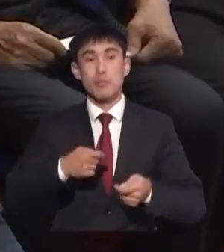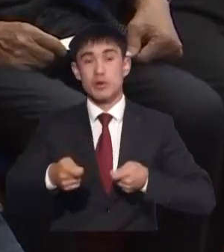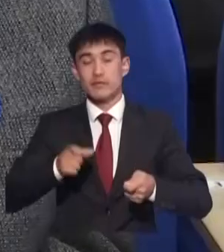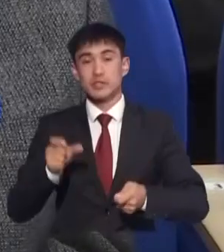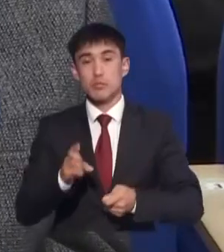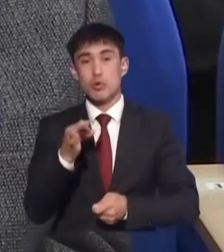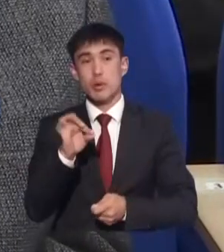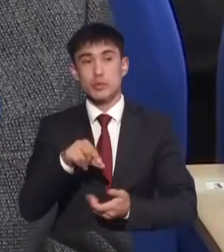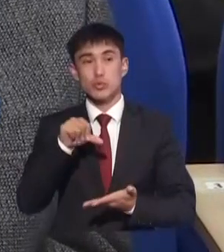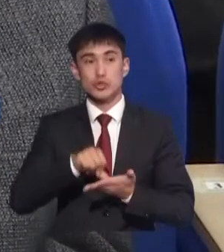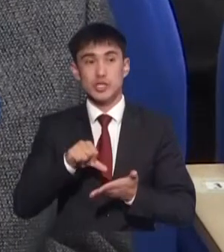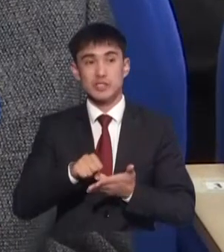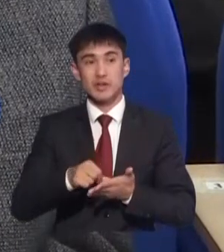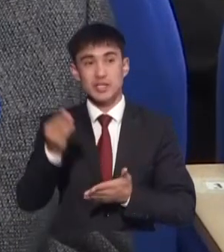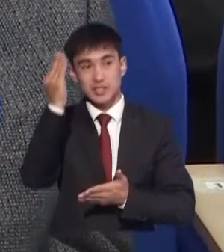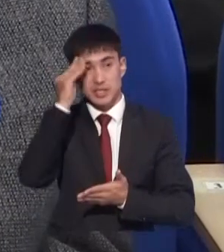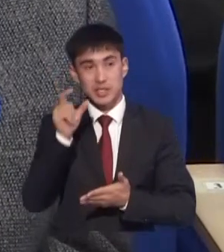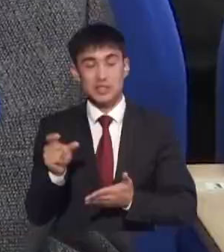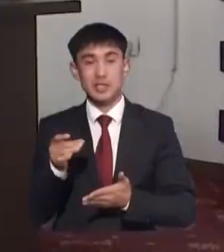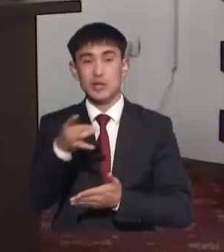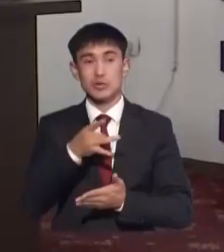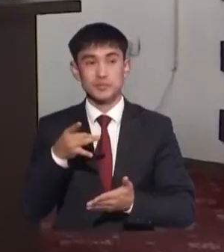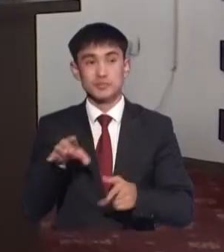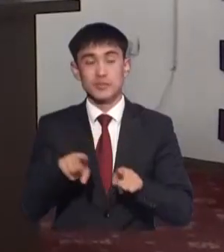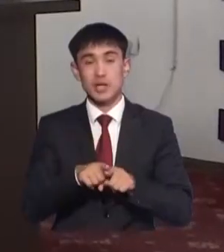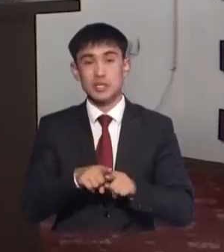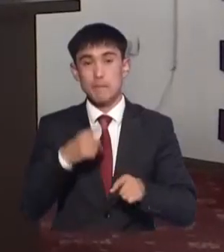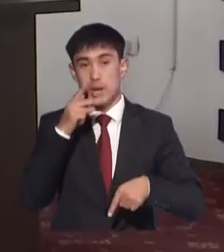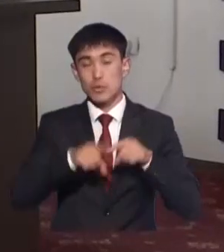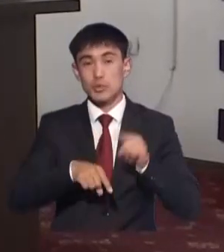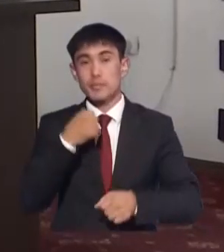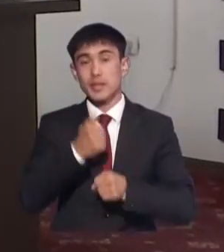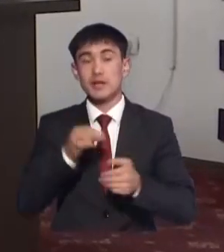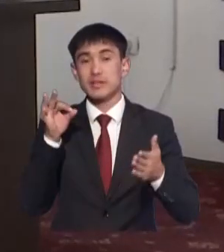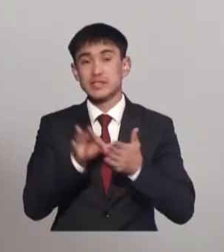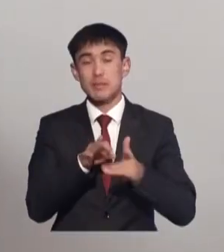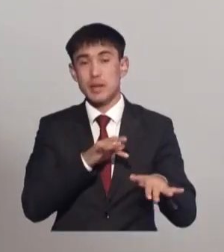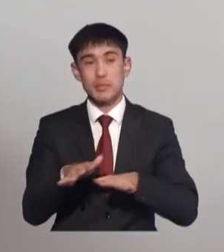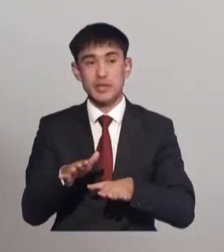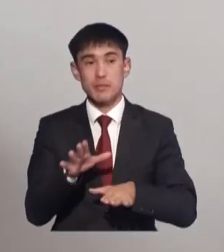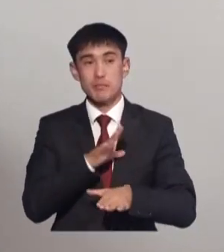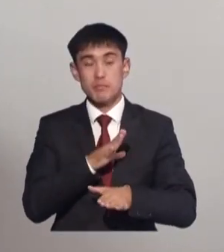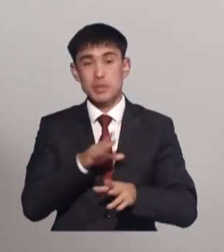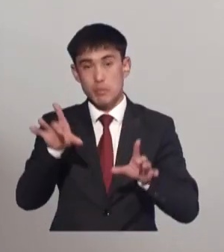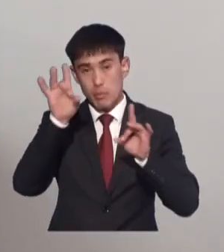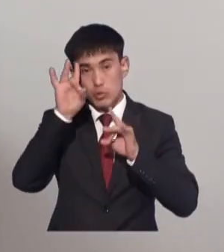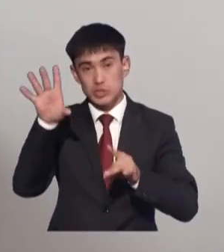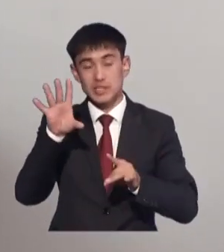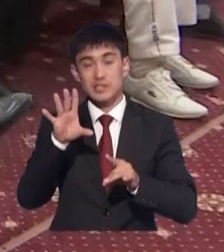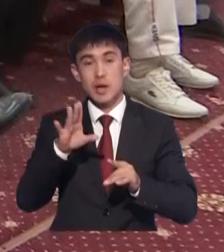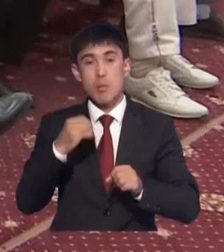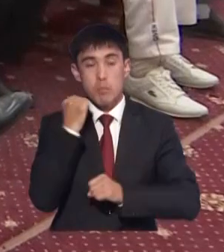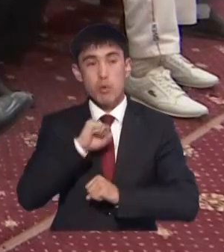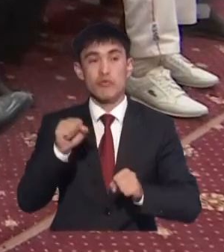Батыра, приняли участие представители интеллигенции района, а также его потомки. Главной целью этого мероприятия стала популяризация